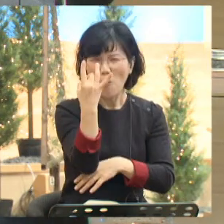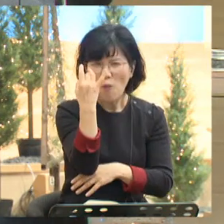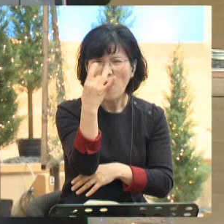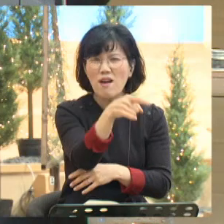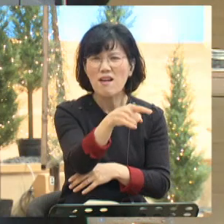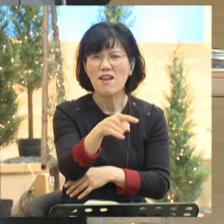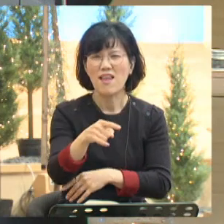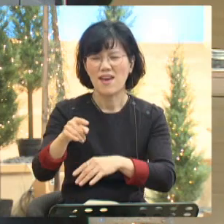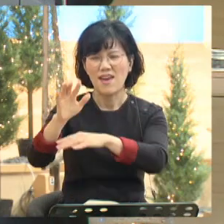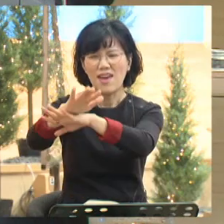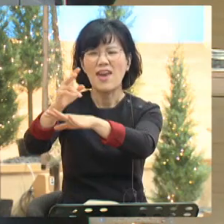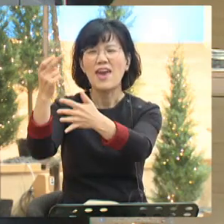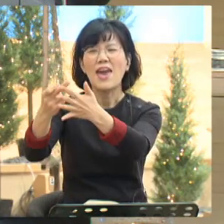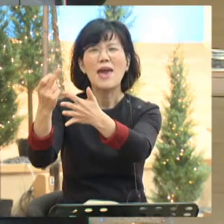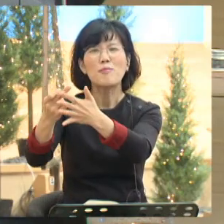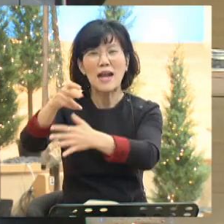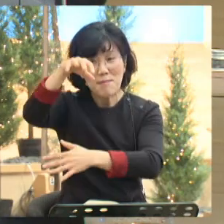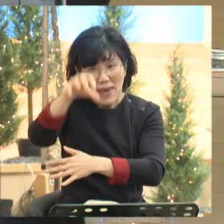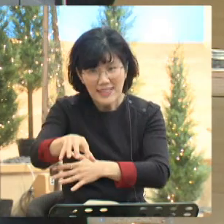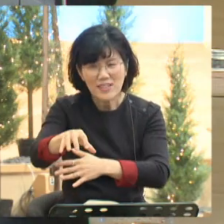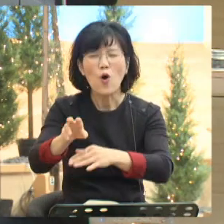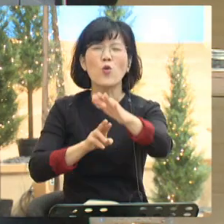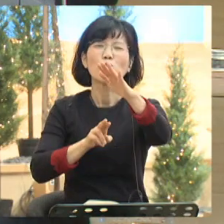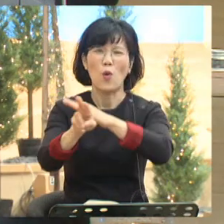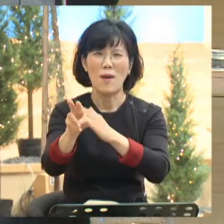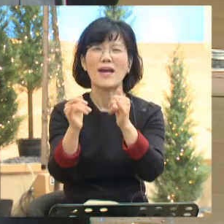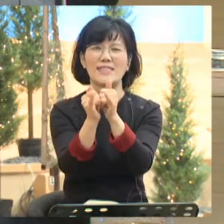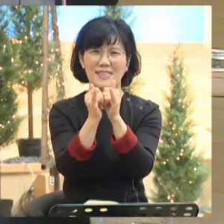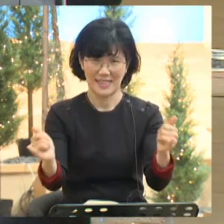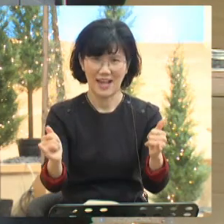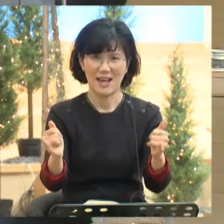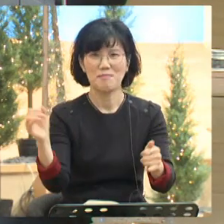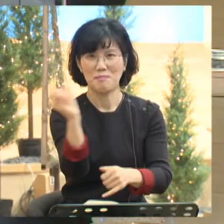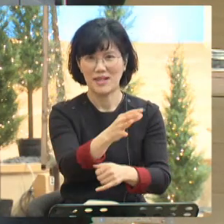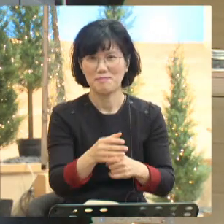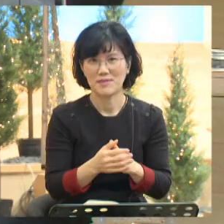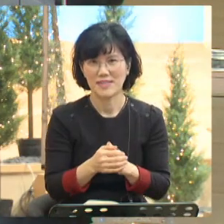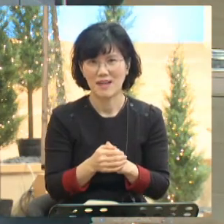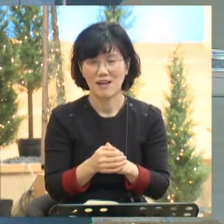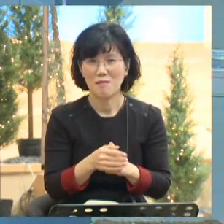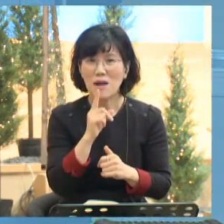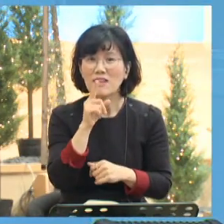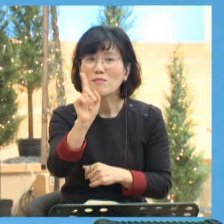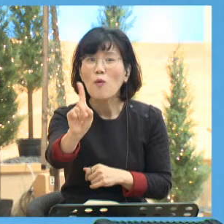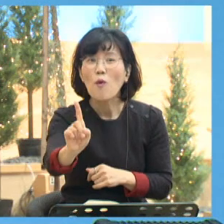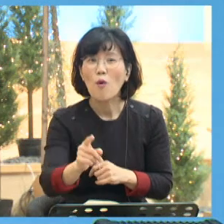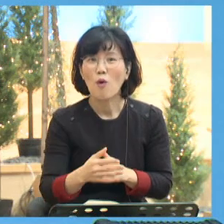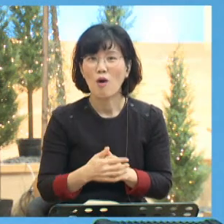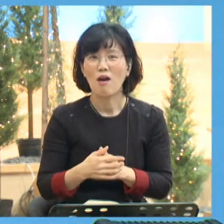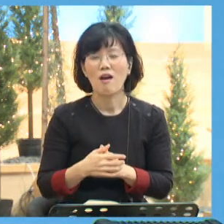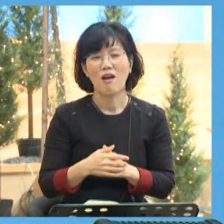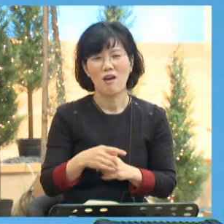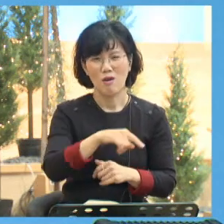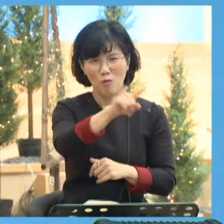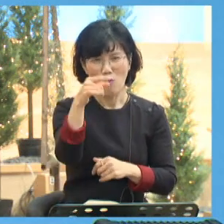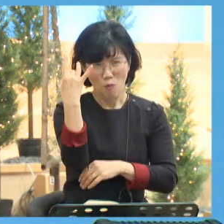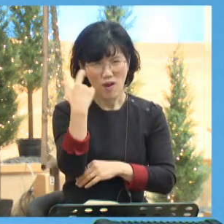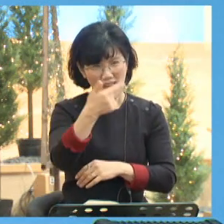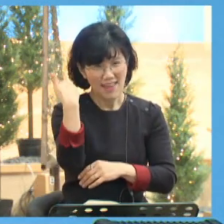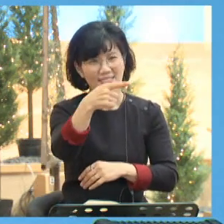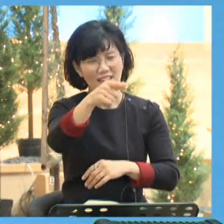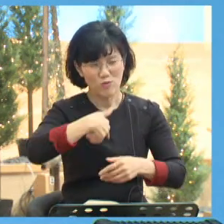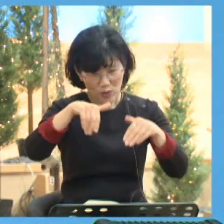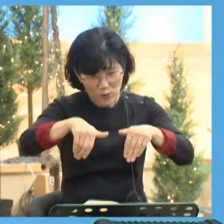에브라임 에서 도망한 자다 무슨 얘기 에어 우리의 그냥 종으로 타던